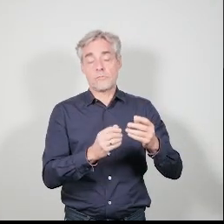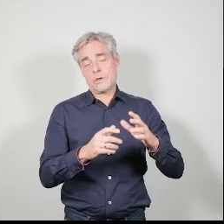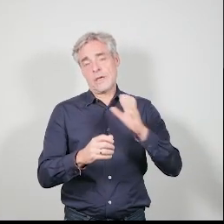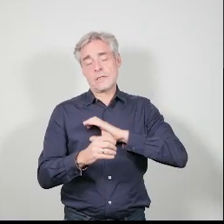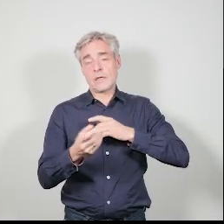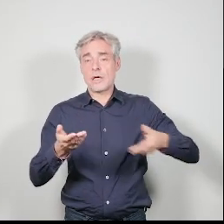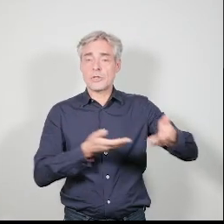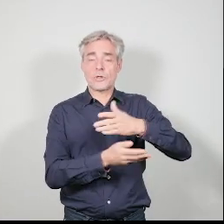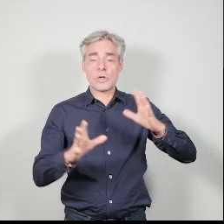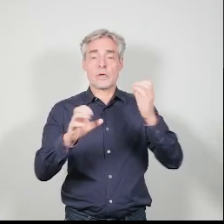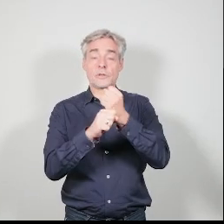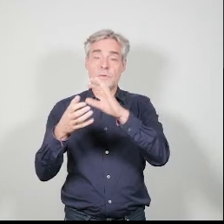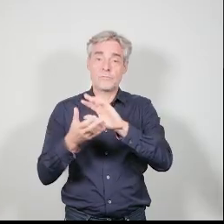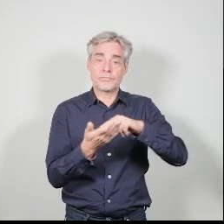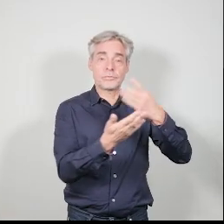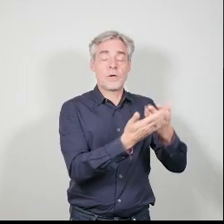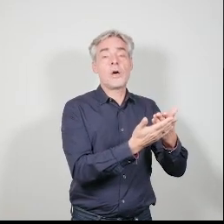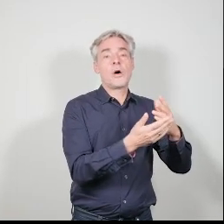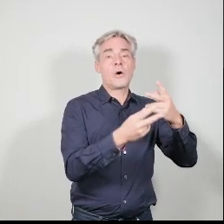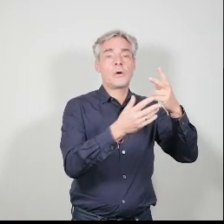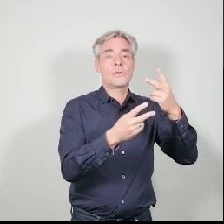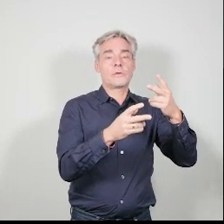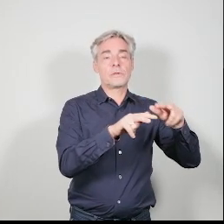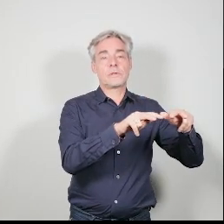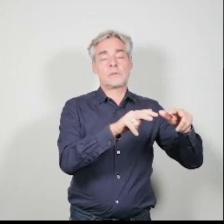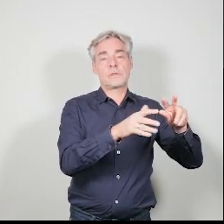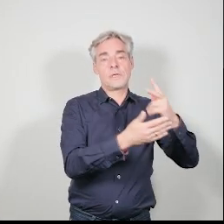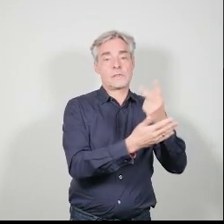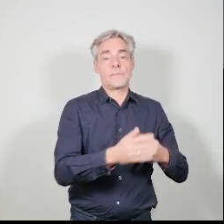nos échanges. On va tout de suite débuter par un premier temps d'introduction.